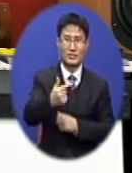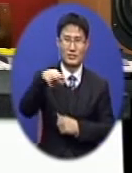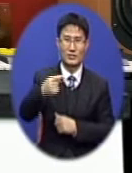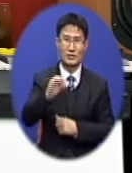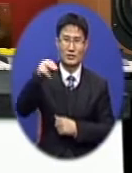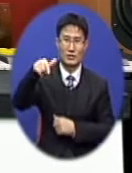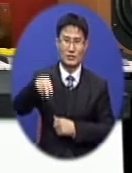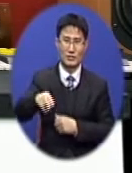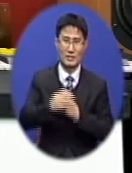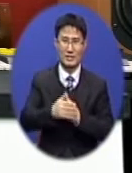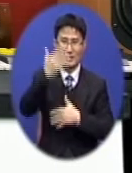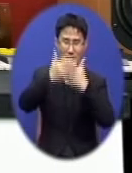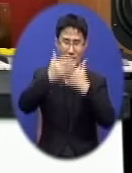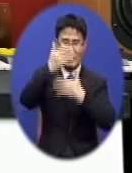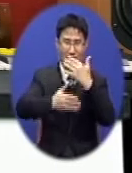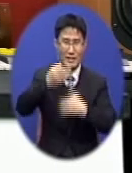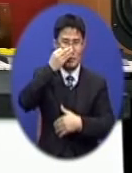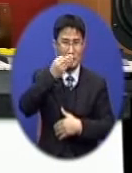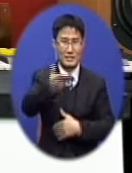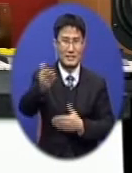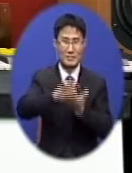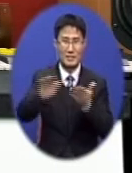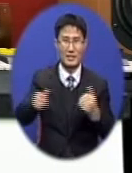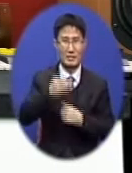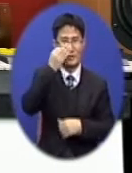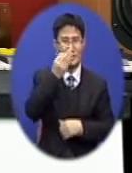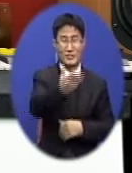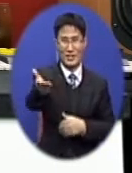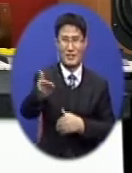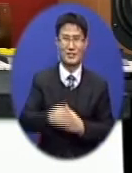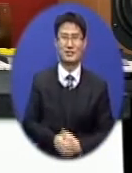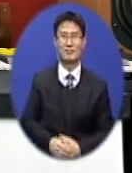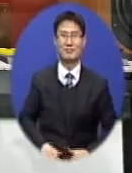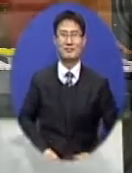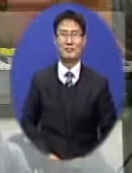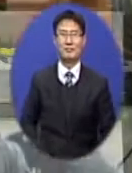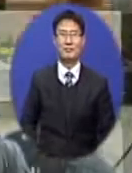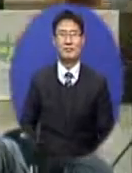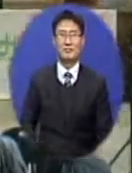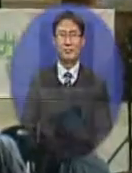CEO 가수의 영상 함께 보시겠습니다. 보여주세요.